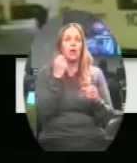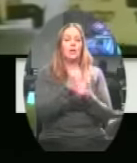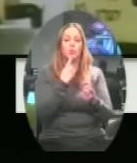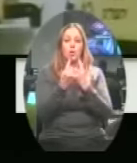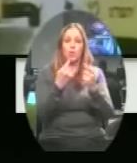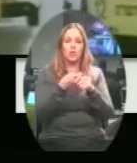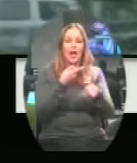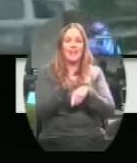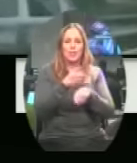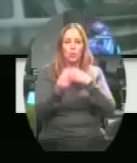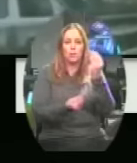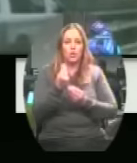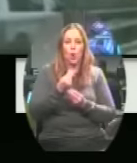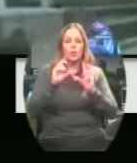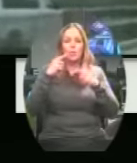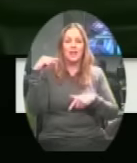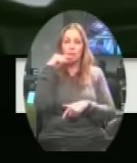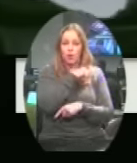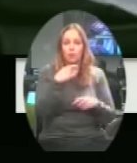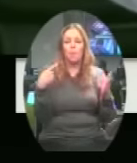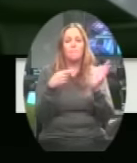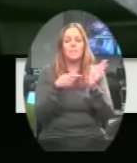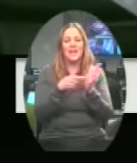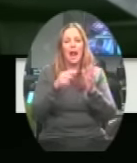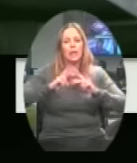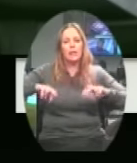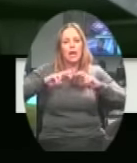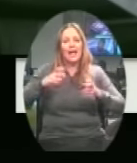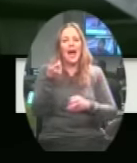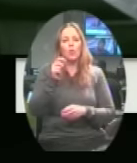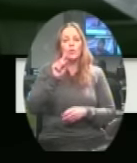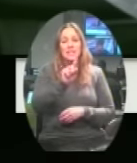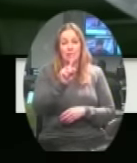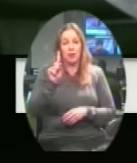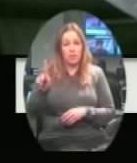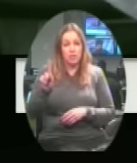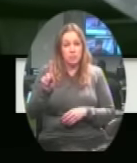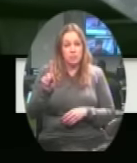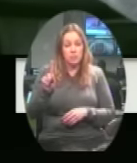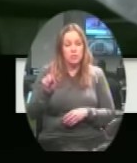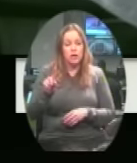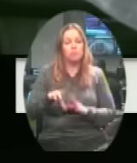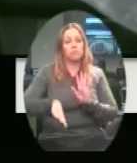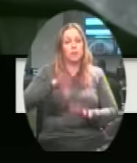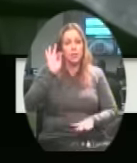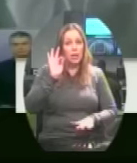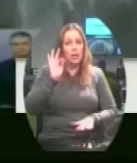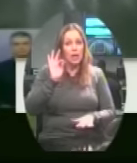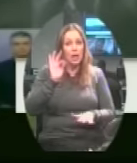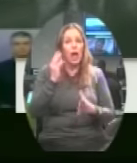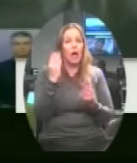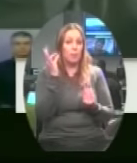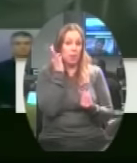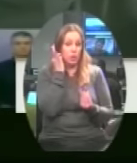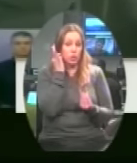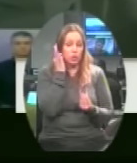זאת בעקבות תחקיר הערוץ הראשון של העיתונאית יפעת גליק, שחשף כי במסגרת הארגון סופגות עובדות ומתנדבות הערות מיניות מעליבות על